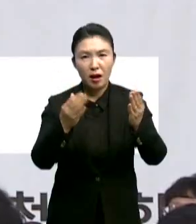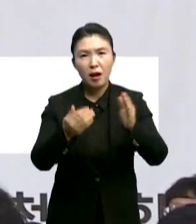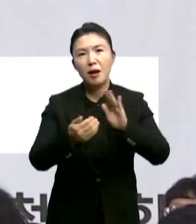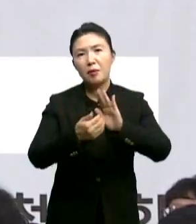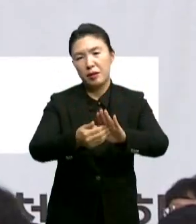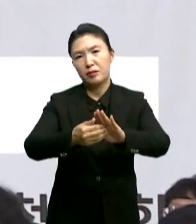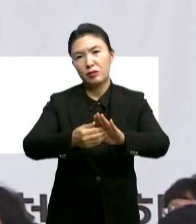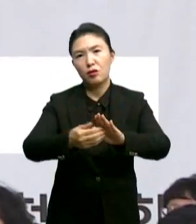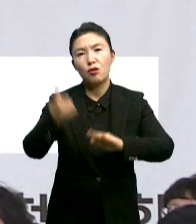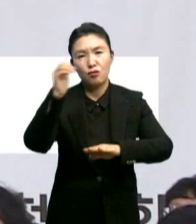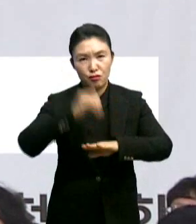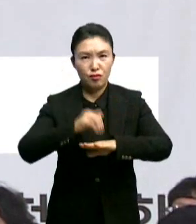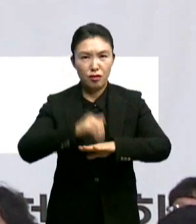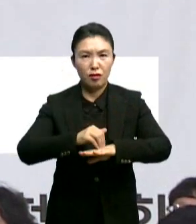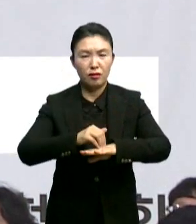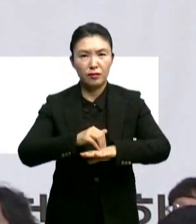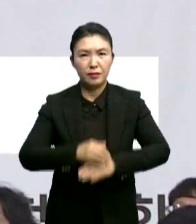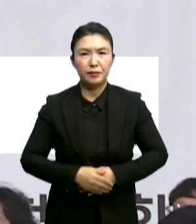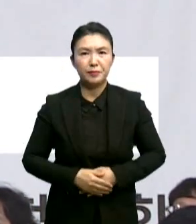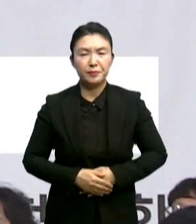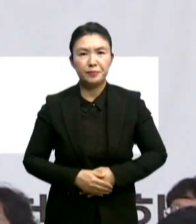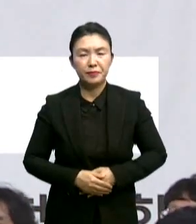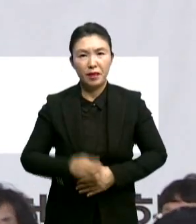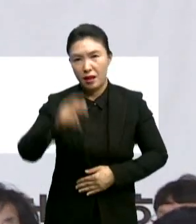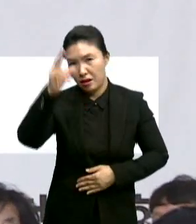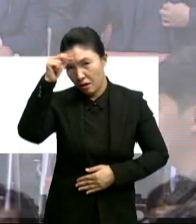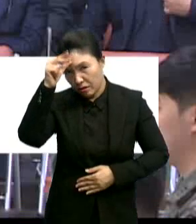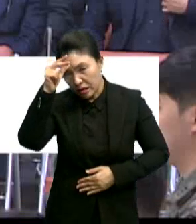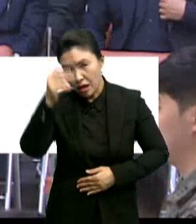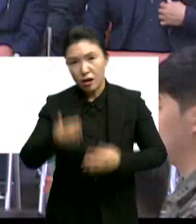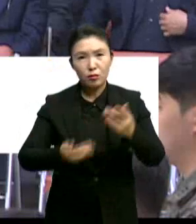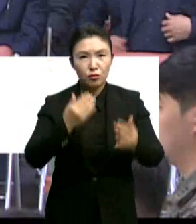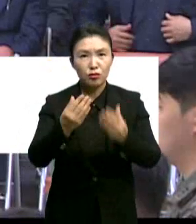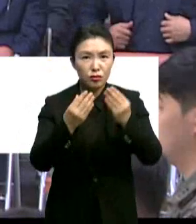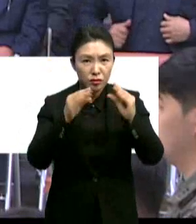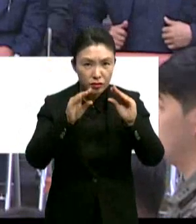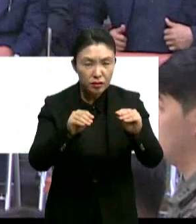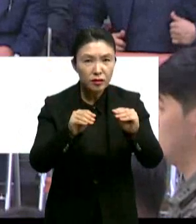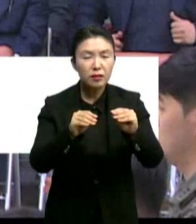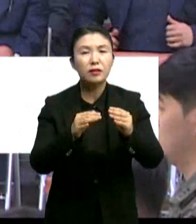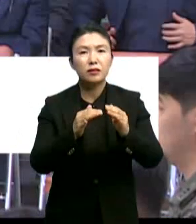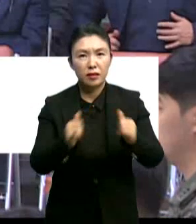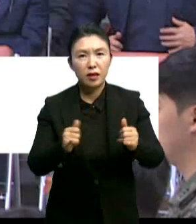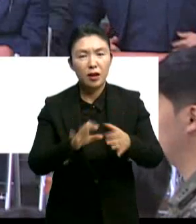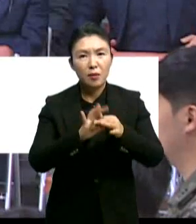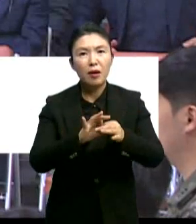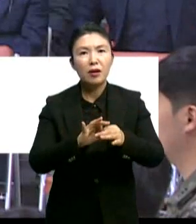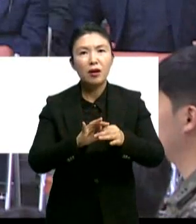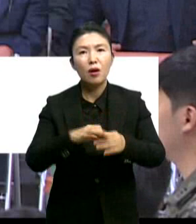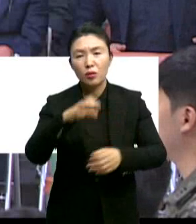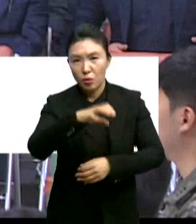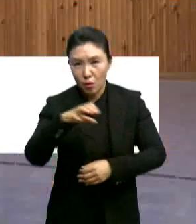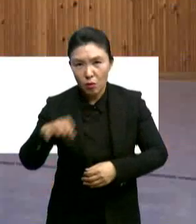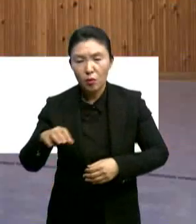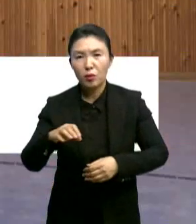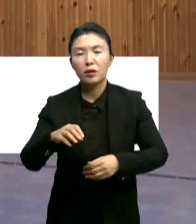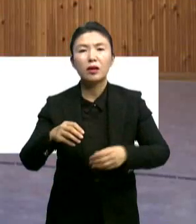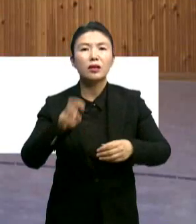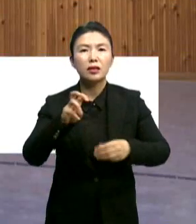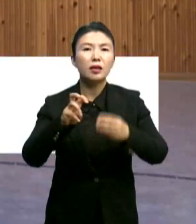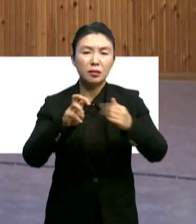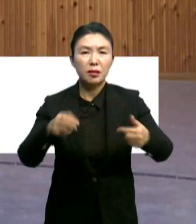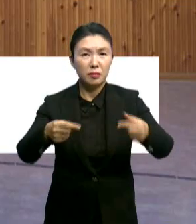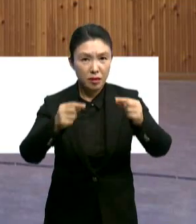훈련에는 구를 비롯해 경찰과 소방, 군부대, 민간병원 등 유관기관 관계자 30여 명이 참여해